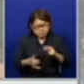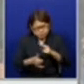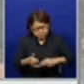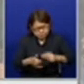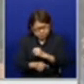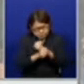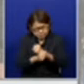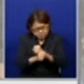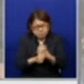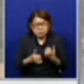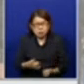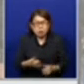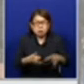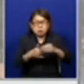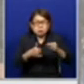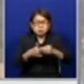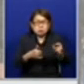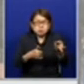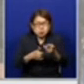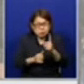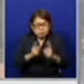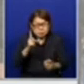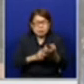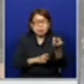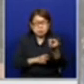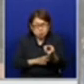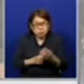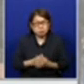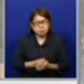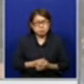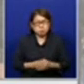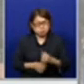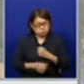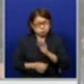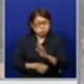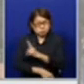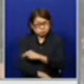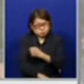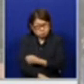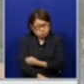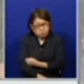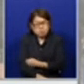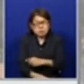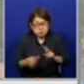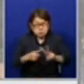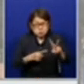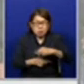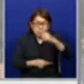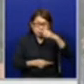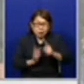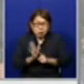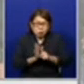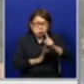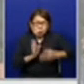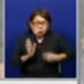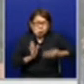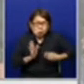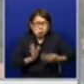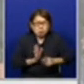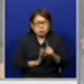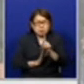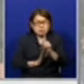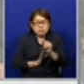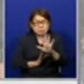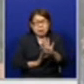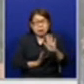ที่เสียสละอย่างยิ่งอีกเรื่องนึงคือเรื่องของอุณหภูมิประเทศไทยเราอากาศร้อน25องศามีงานวิจั